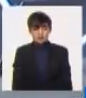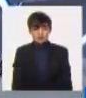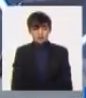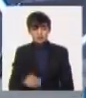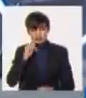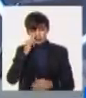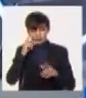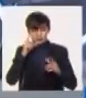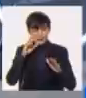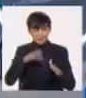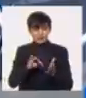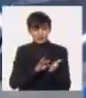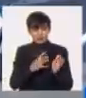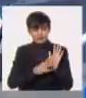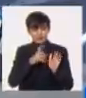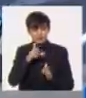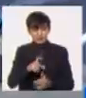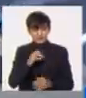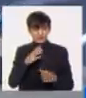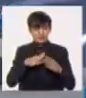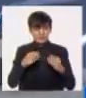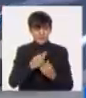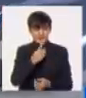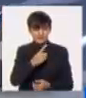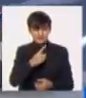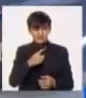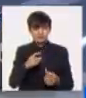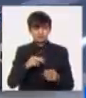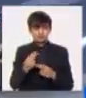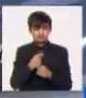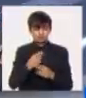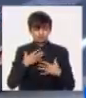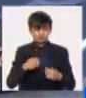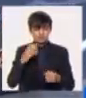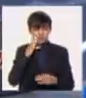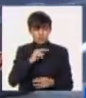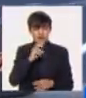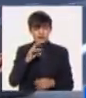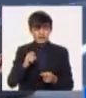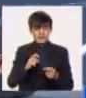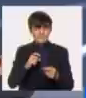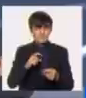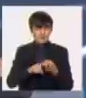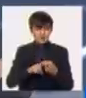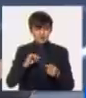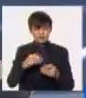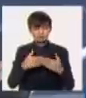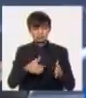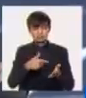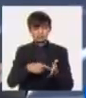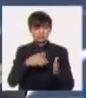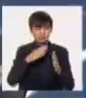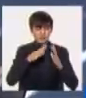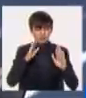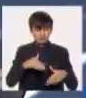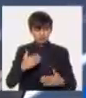А в Шымкенте сразу 9 человек, члены одной семьи, вылечились от коронавируса. Их уже выписали домой. В этом городе было